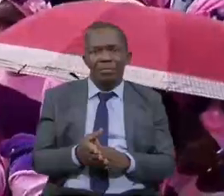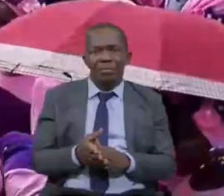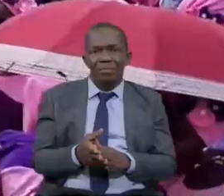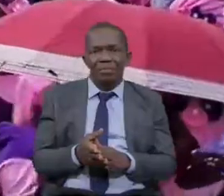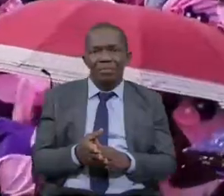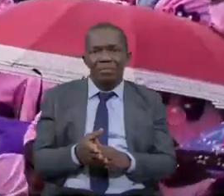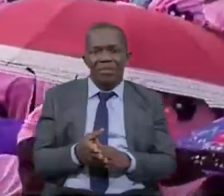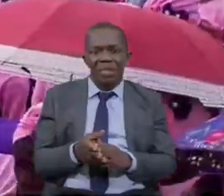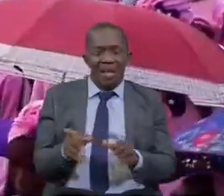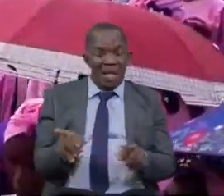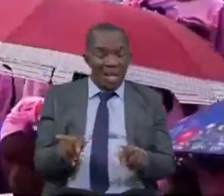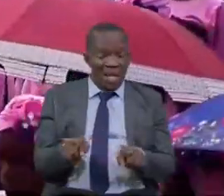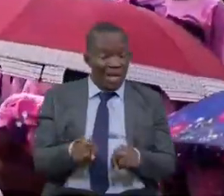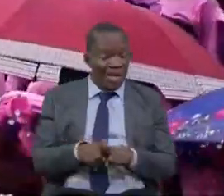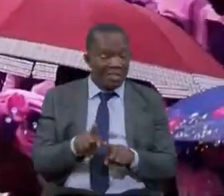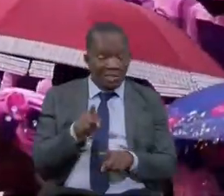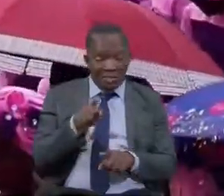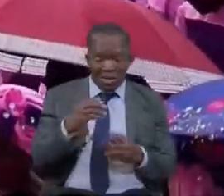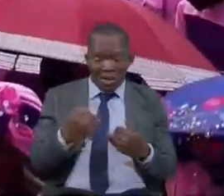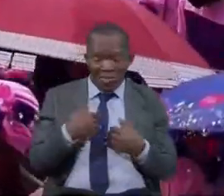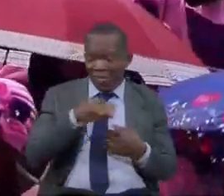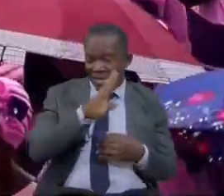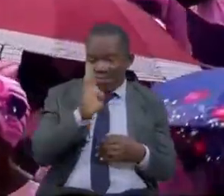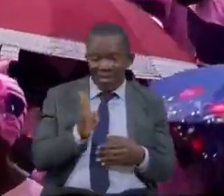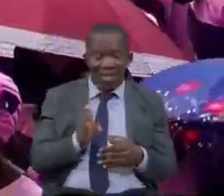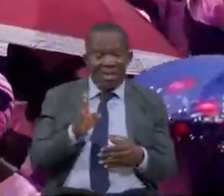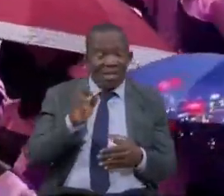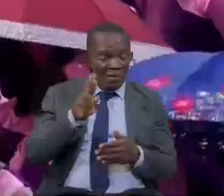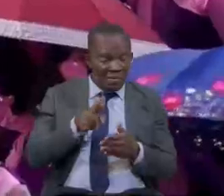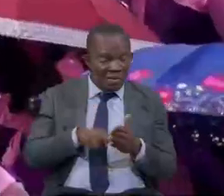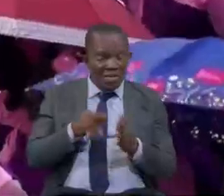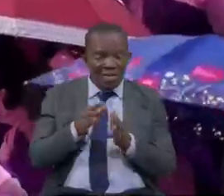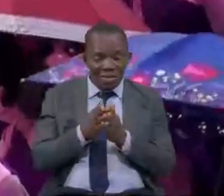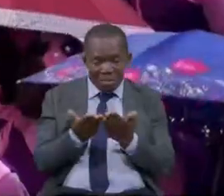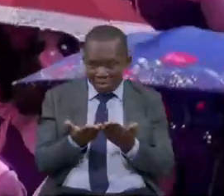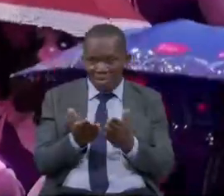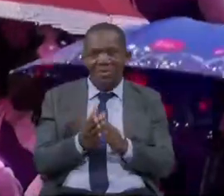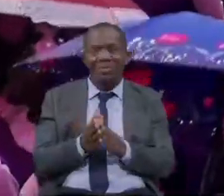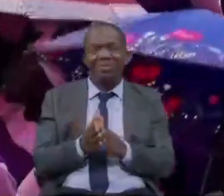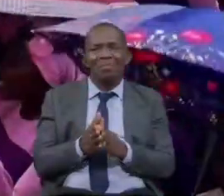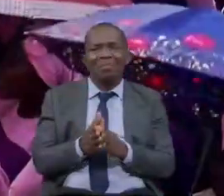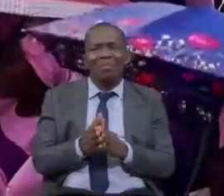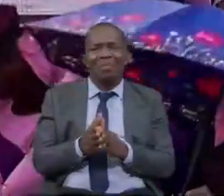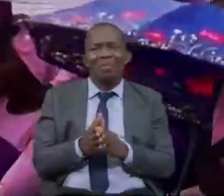Comme tu n'as pas lu les livres qu'on t'a offerts en cadeau par amour,